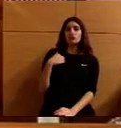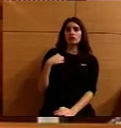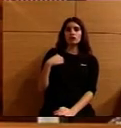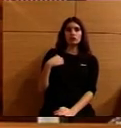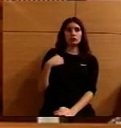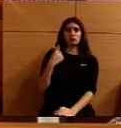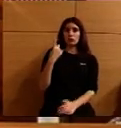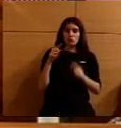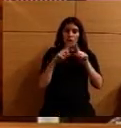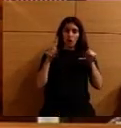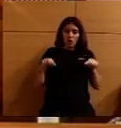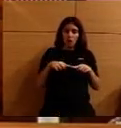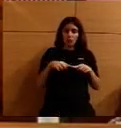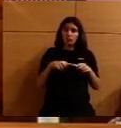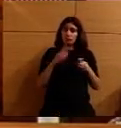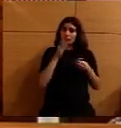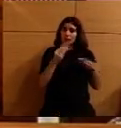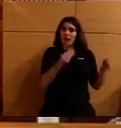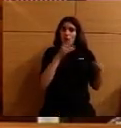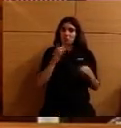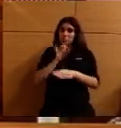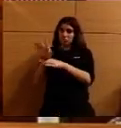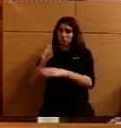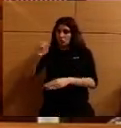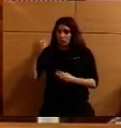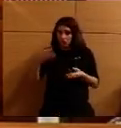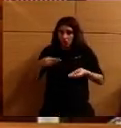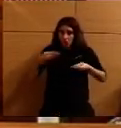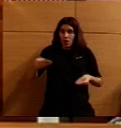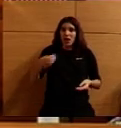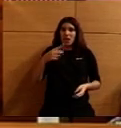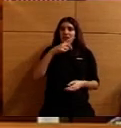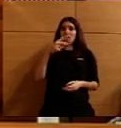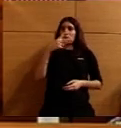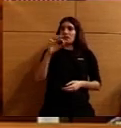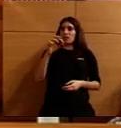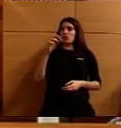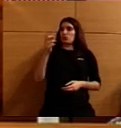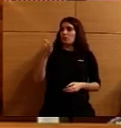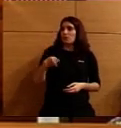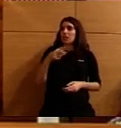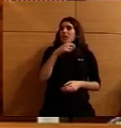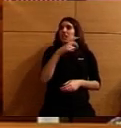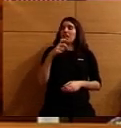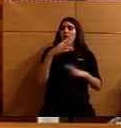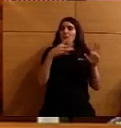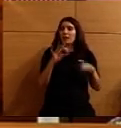Jo m'he agarrat una fulla, l'ingisco una altra, li passa l'altra fulla, de forma aleatòria, 128 euros, 190,